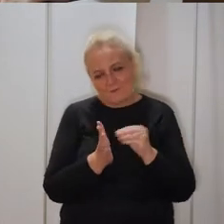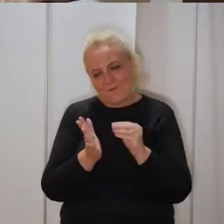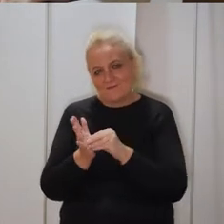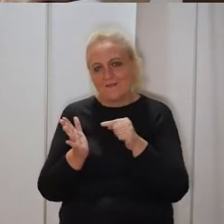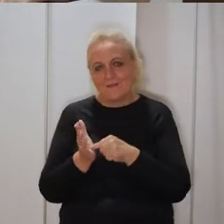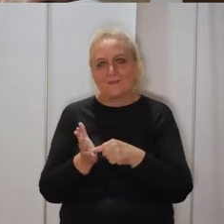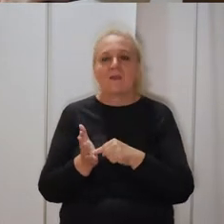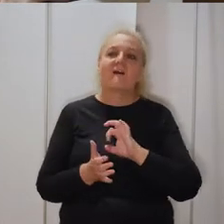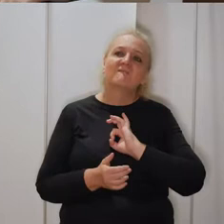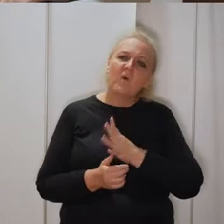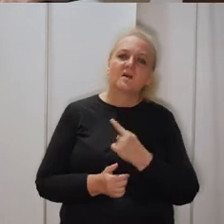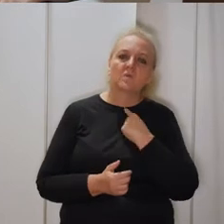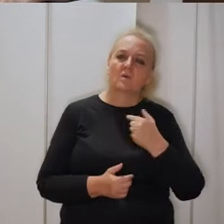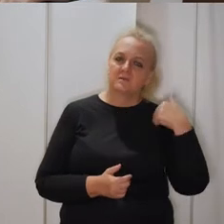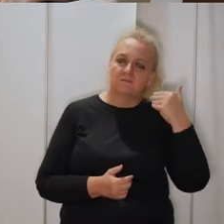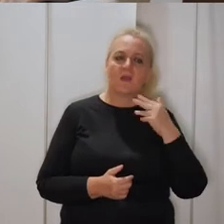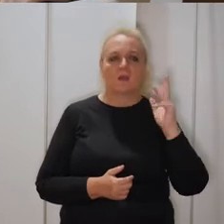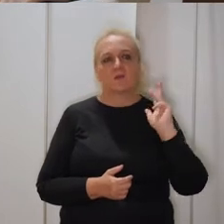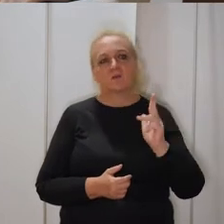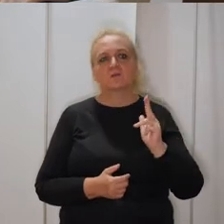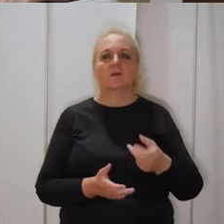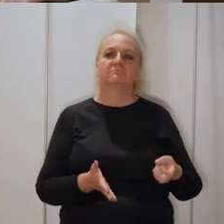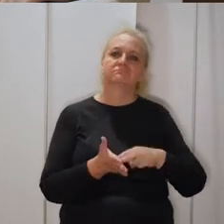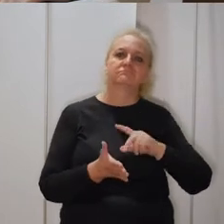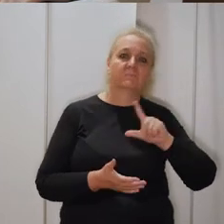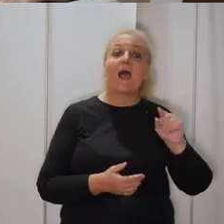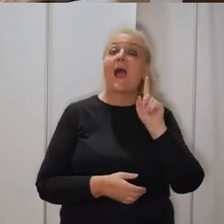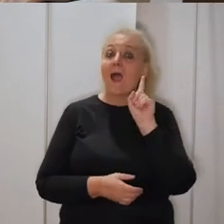chodzi o mówienie własnym głosem i w końcu ktoś wstanie, ale biorąc pod uwagę chęć